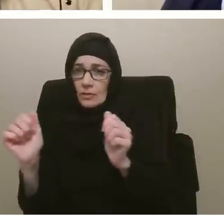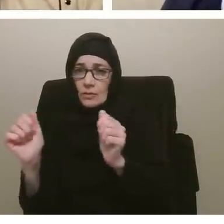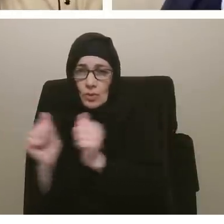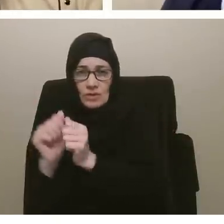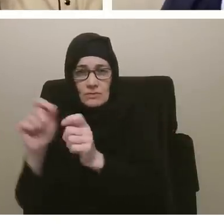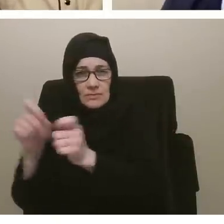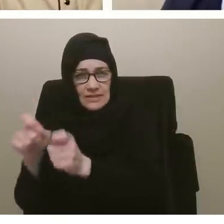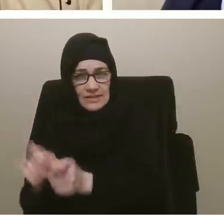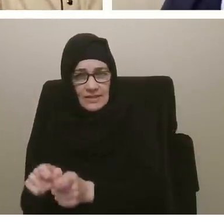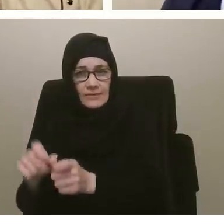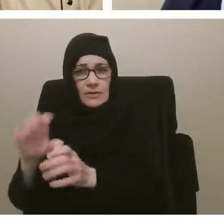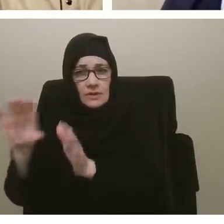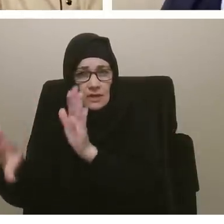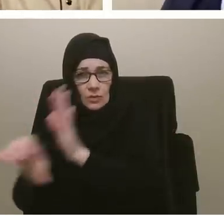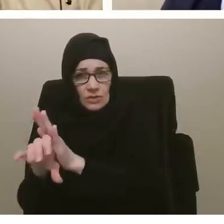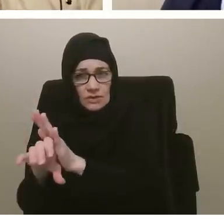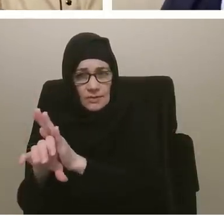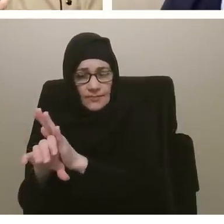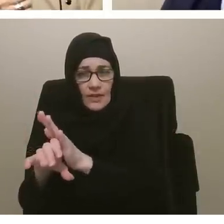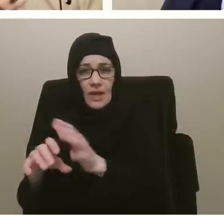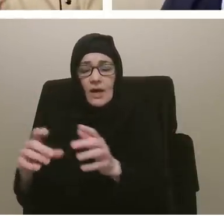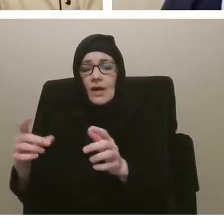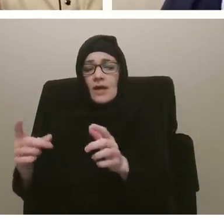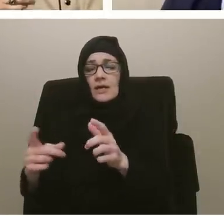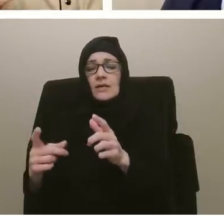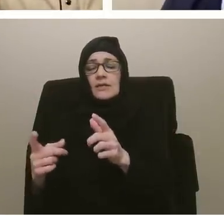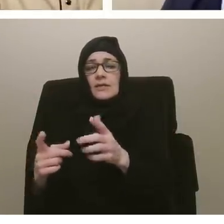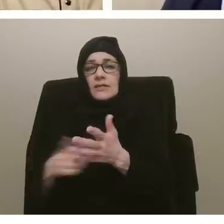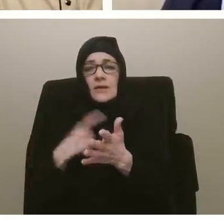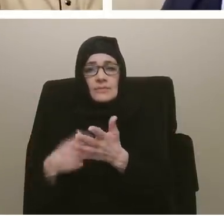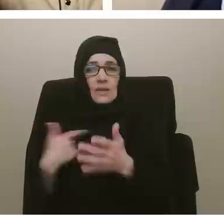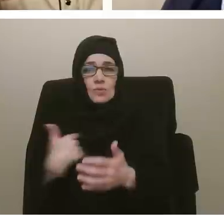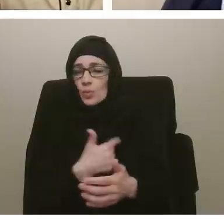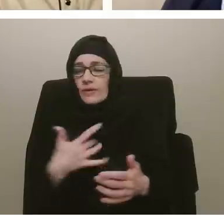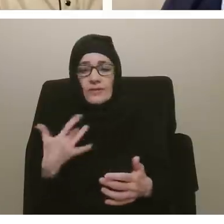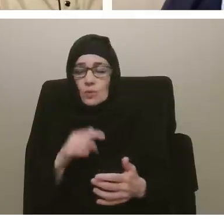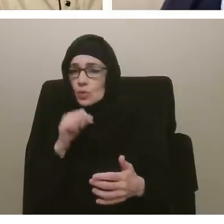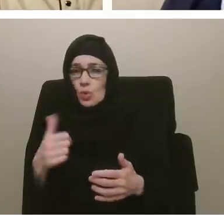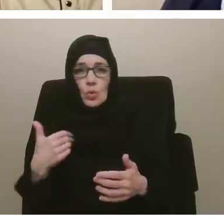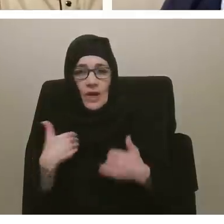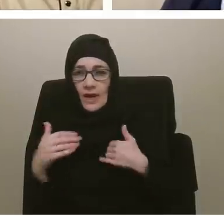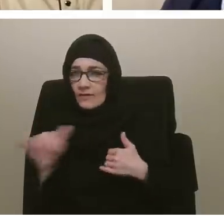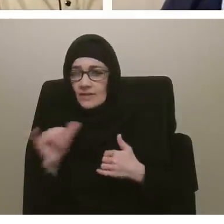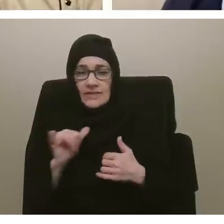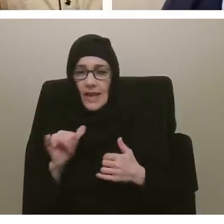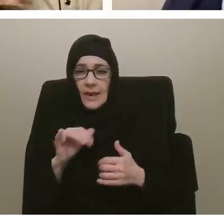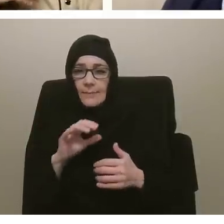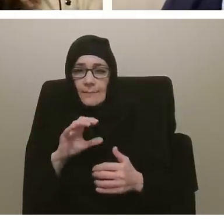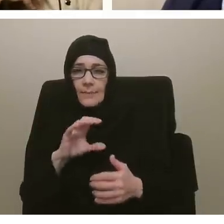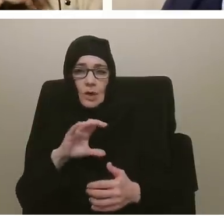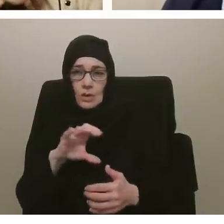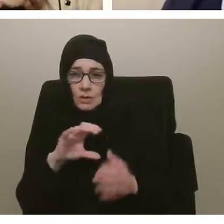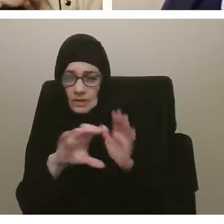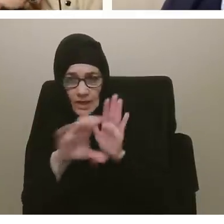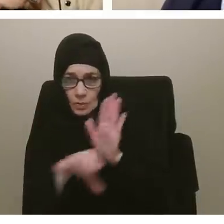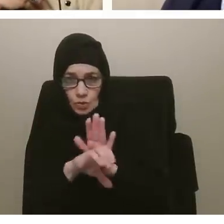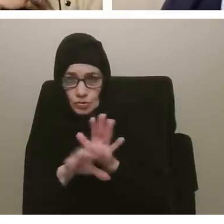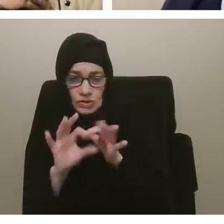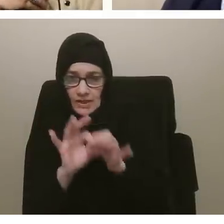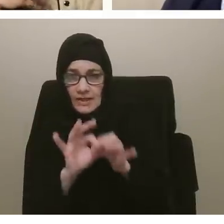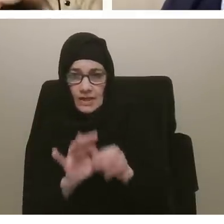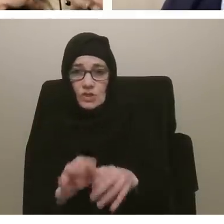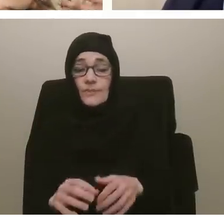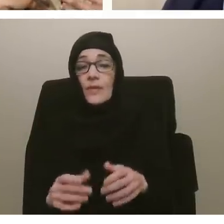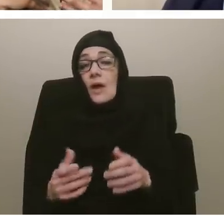of it. And sometimes we might not make those connections. So for example, خَيْرُكُمْ مَنْ تَعَلَّمَ الْقُرْآنَ وَعَلَّمَهُ. The greatest blessing a person can